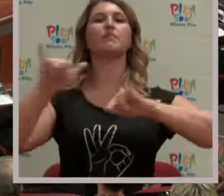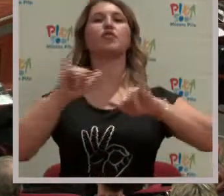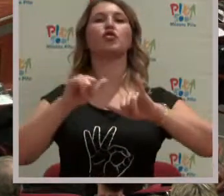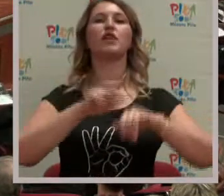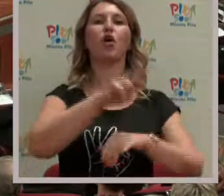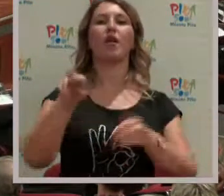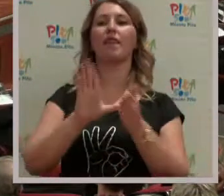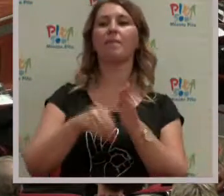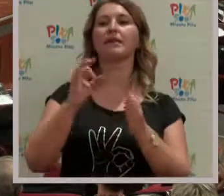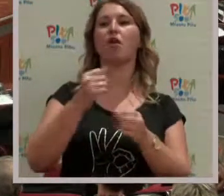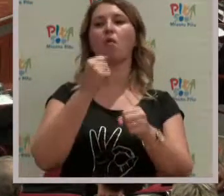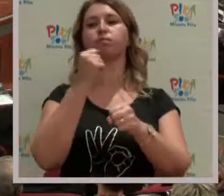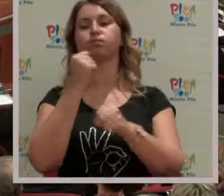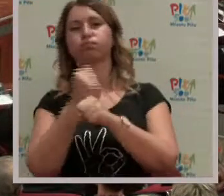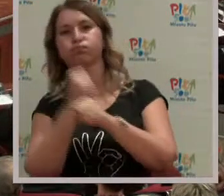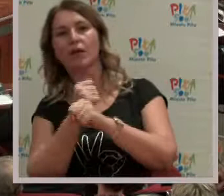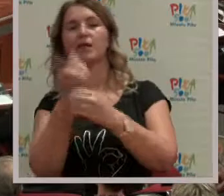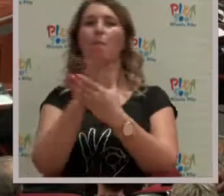Miasta Piły o podejmowanych działaniach.